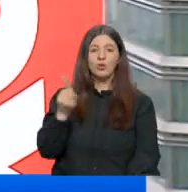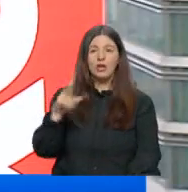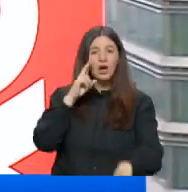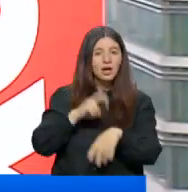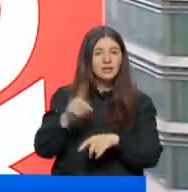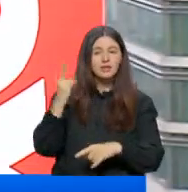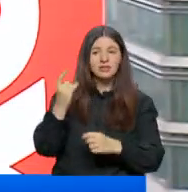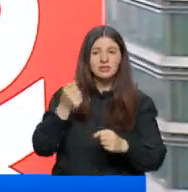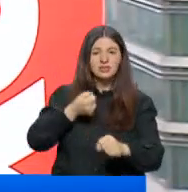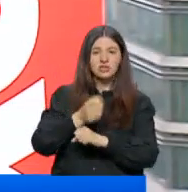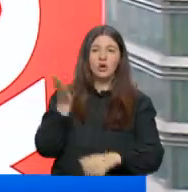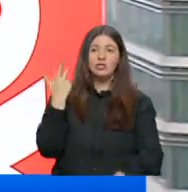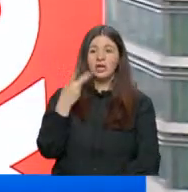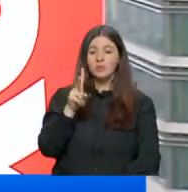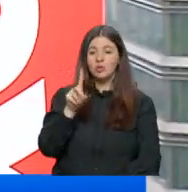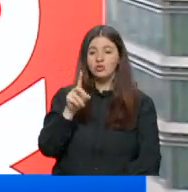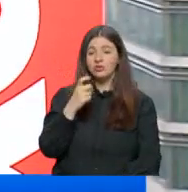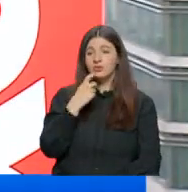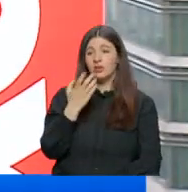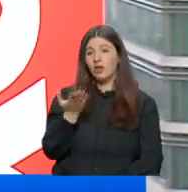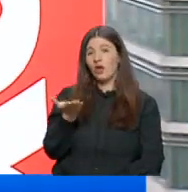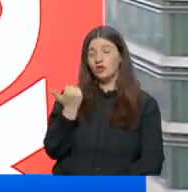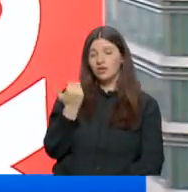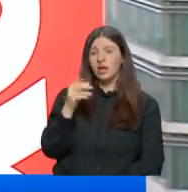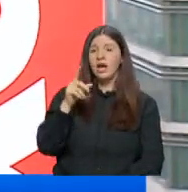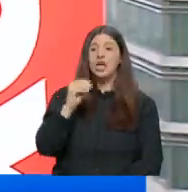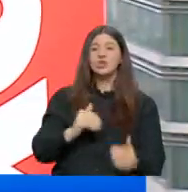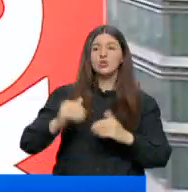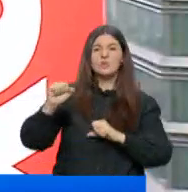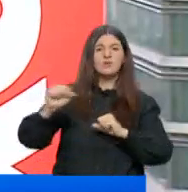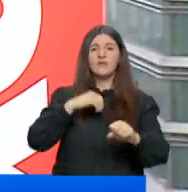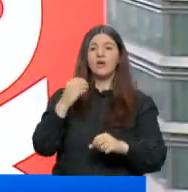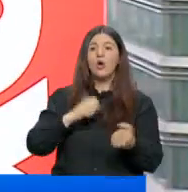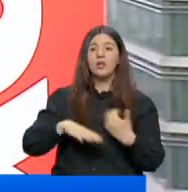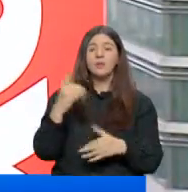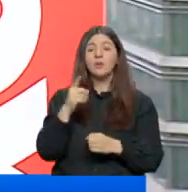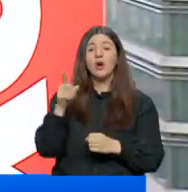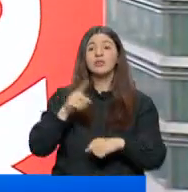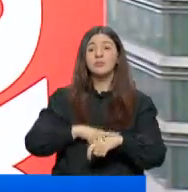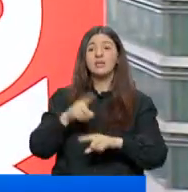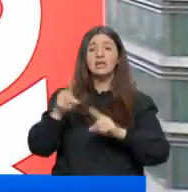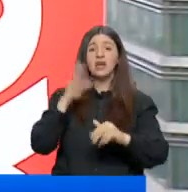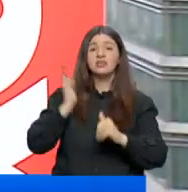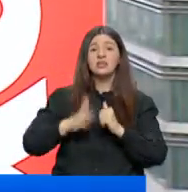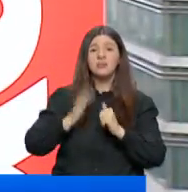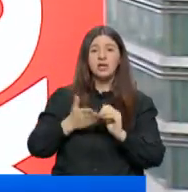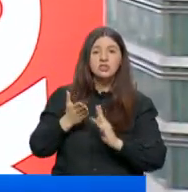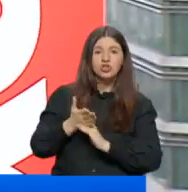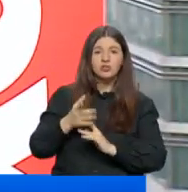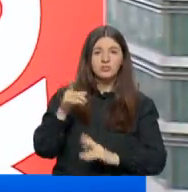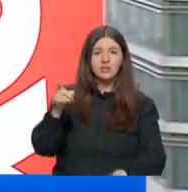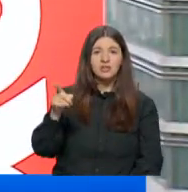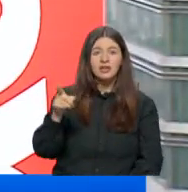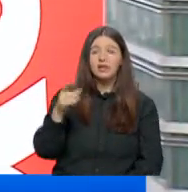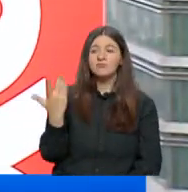hatırlayın, Gezi direnişinden önce, 2013 gezisinden önce en yüksek tepki verilen olaylardan bir tanesi o zamanki internet yasaklama girişimlerine